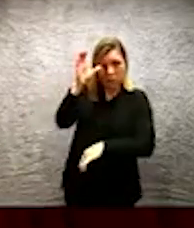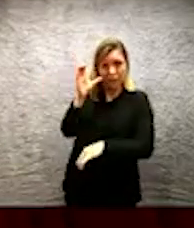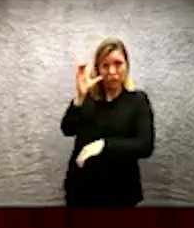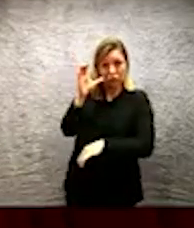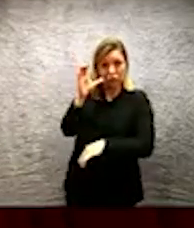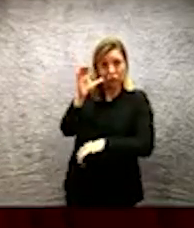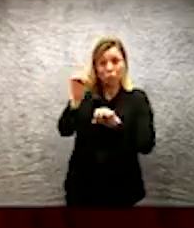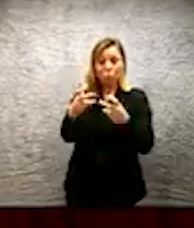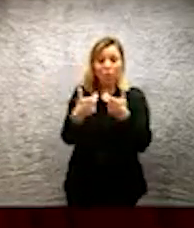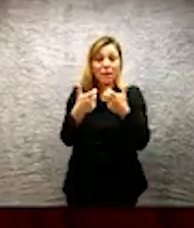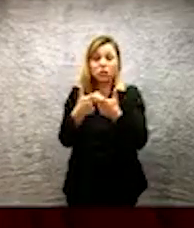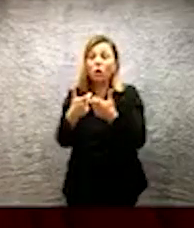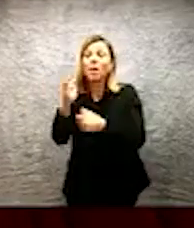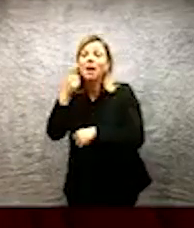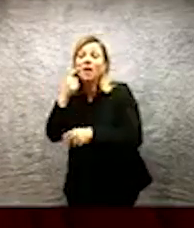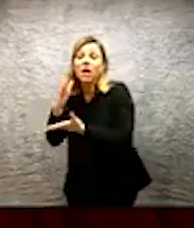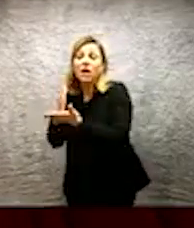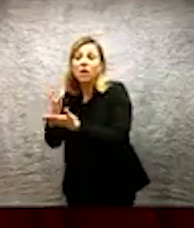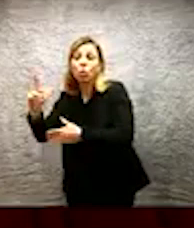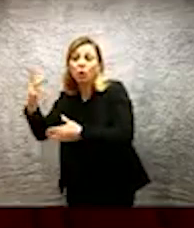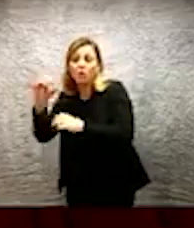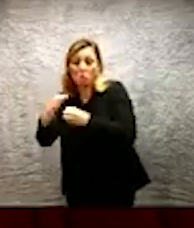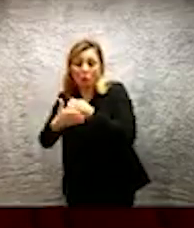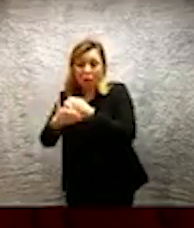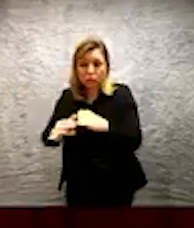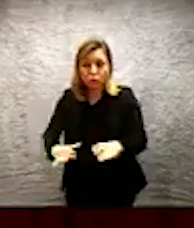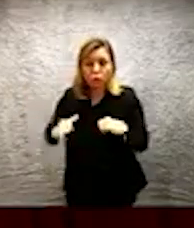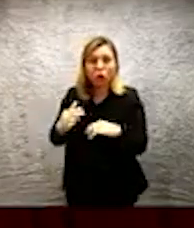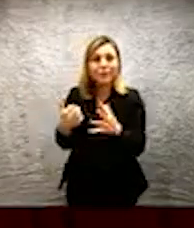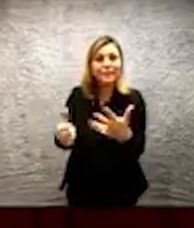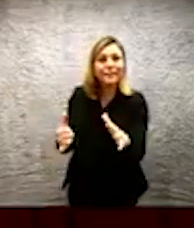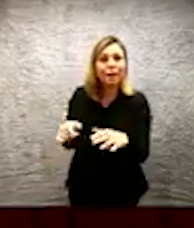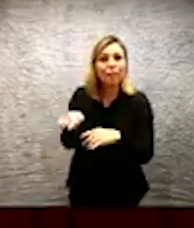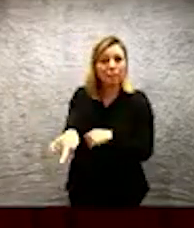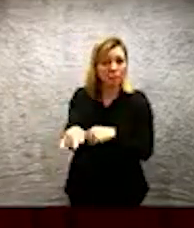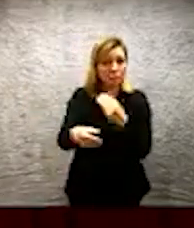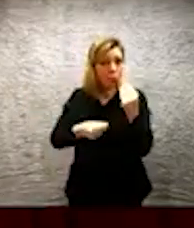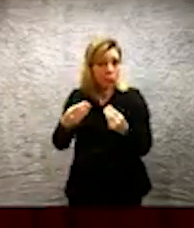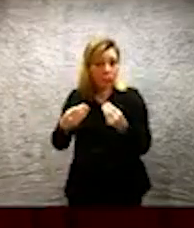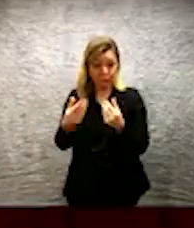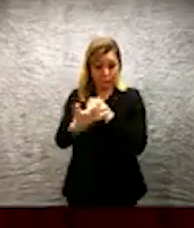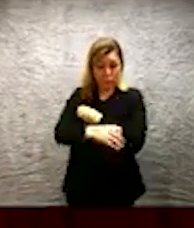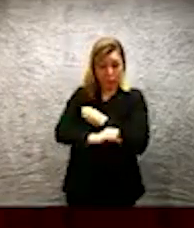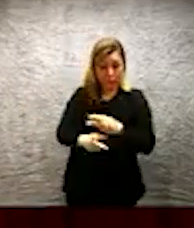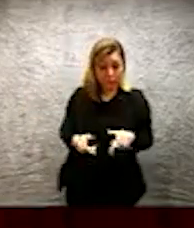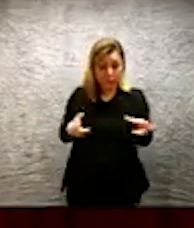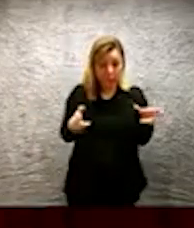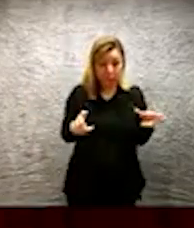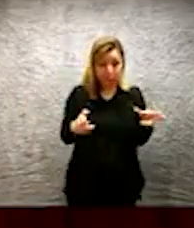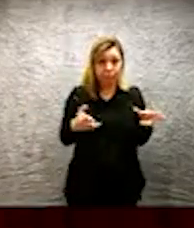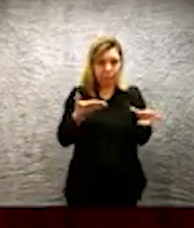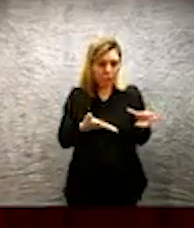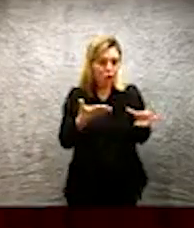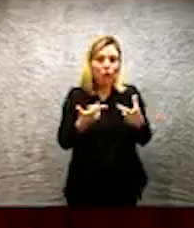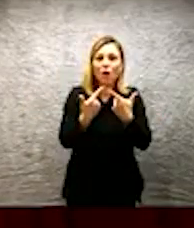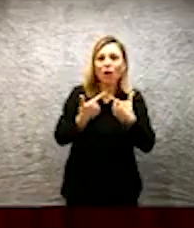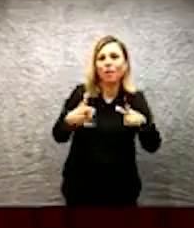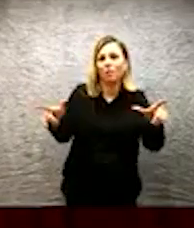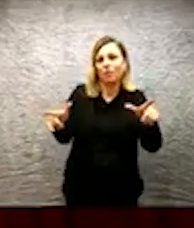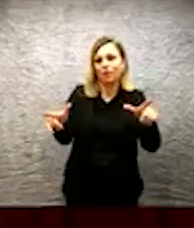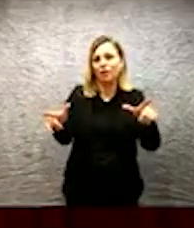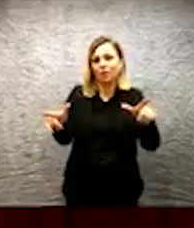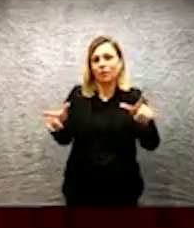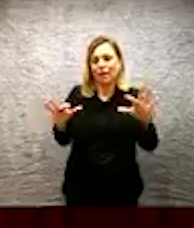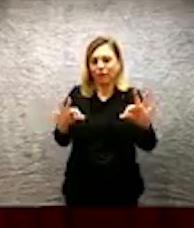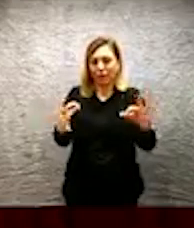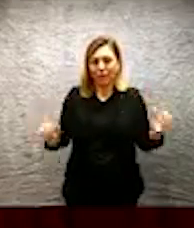aider un sixième. En tout cas, ce sera une semaine, sur cette semaine-là, je dirais, un temps plus libre au niveau